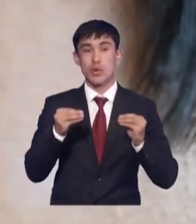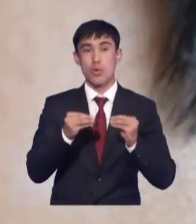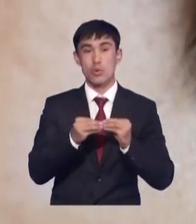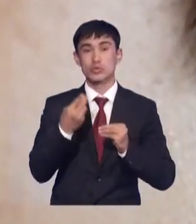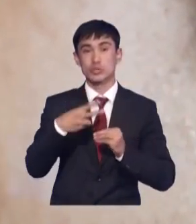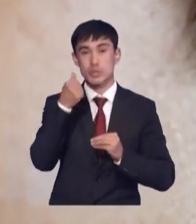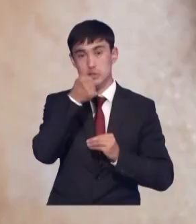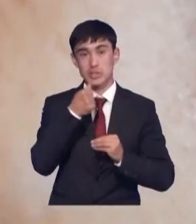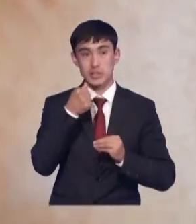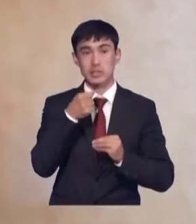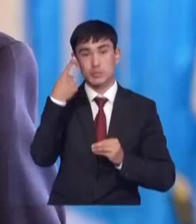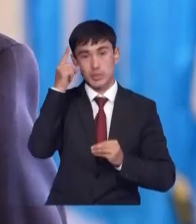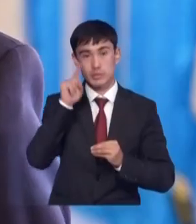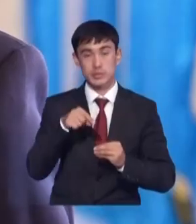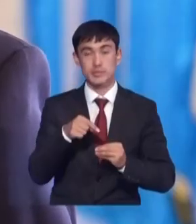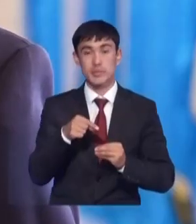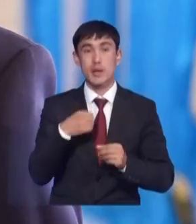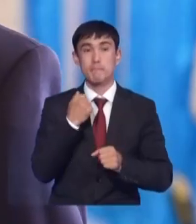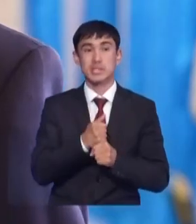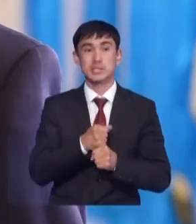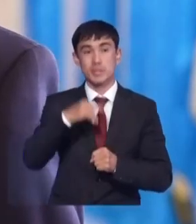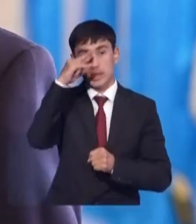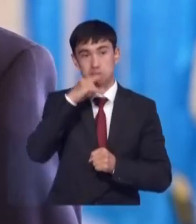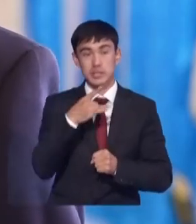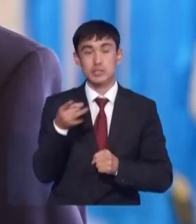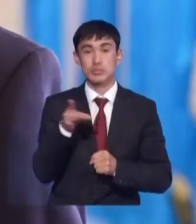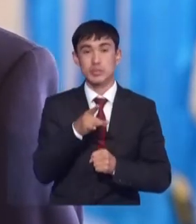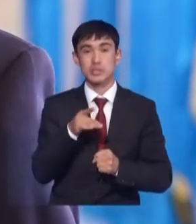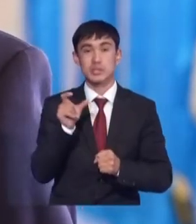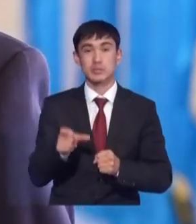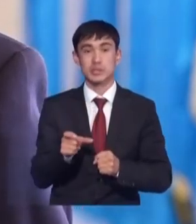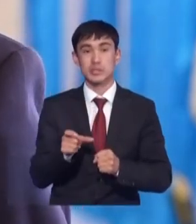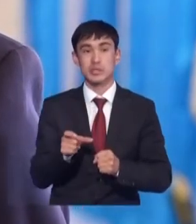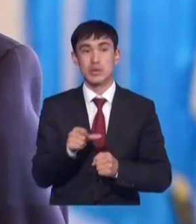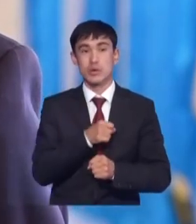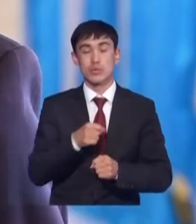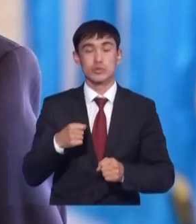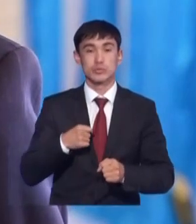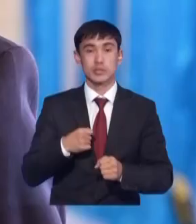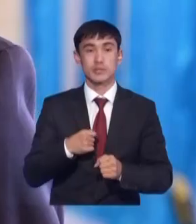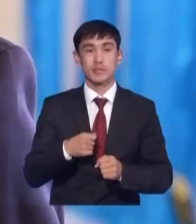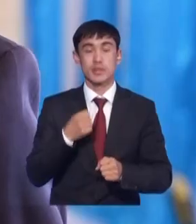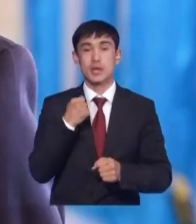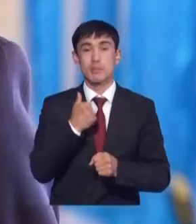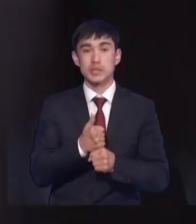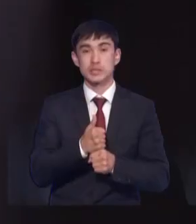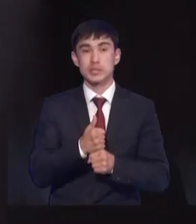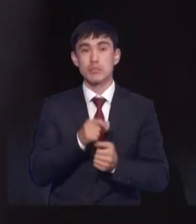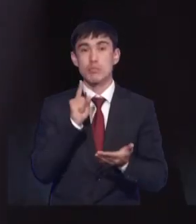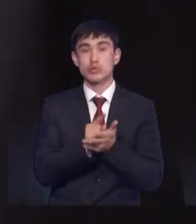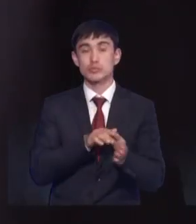20 жылдан кейін біле жатармыз. Бастысы Қазақстан Республикасы азаматы ретінде өзімнің бастық борышымды